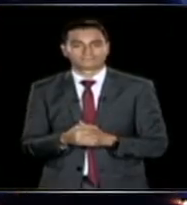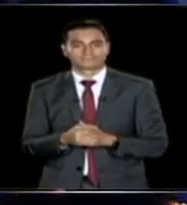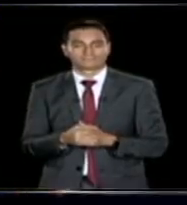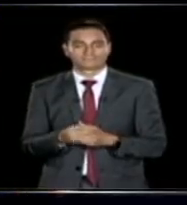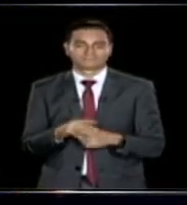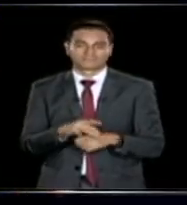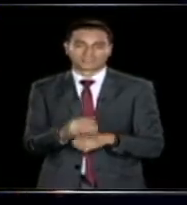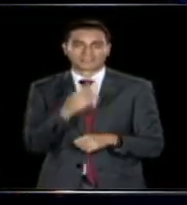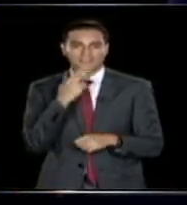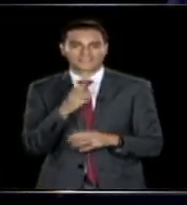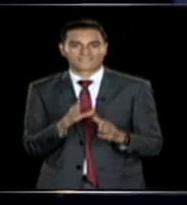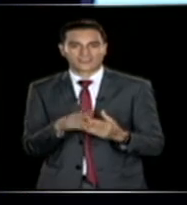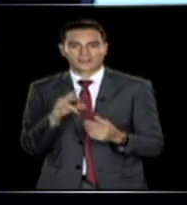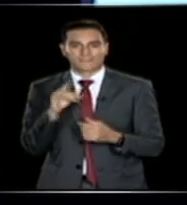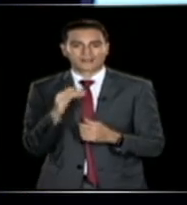هارد لك لفريق المريخ.